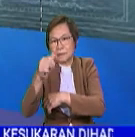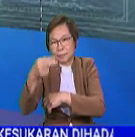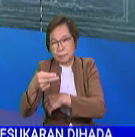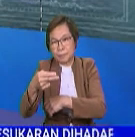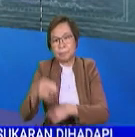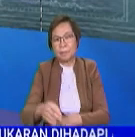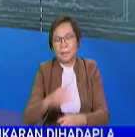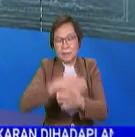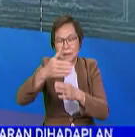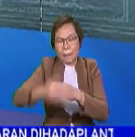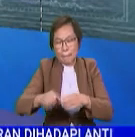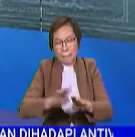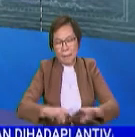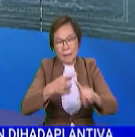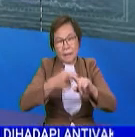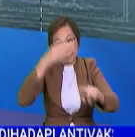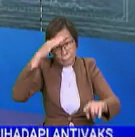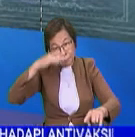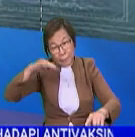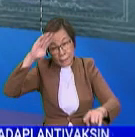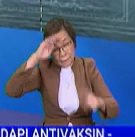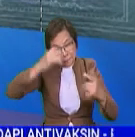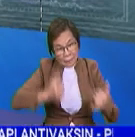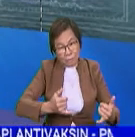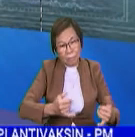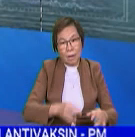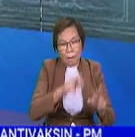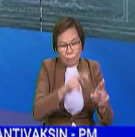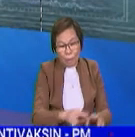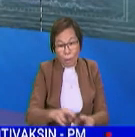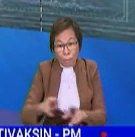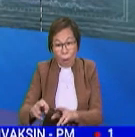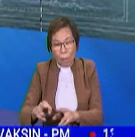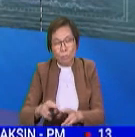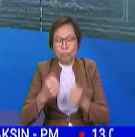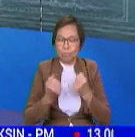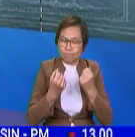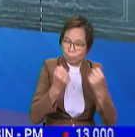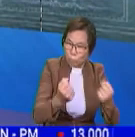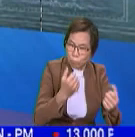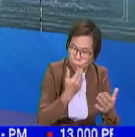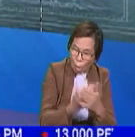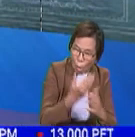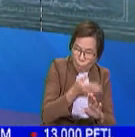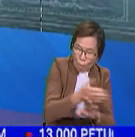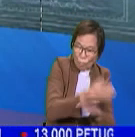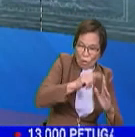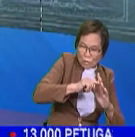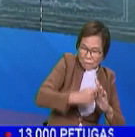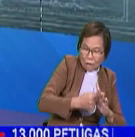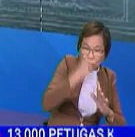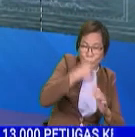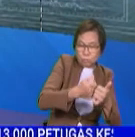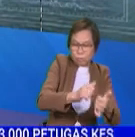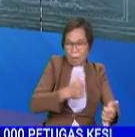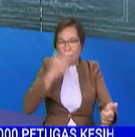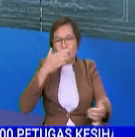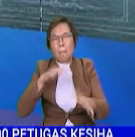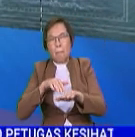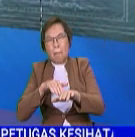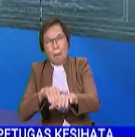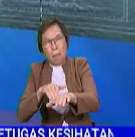the scene paparan berita dari flash hari ini rancang perjalanan dengan baik sebelum memulihkan penjualannya rendah negeri bagi mengelakkan